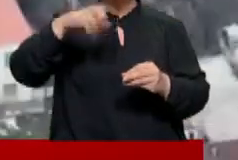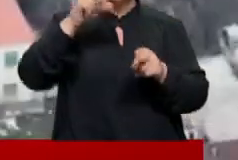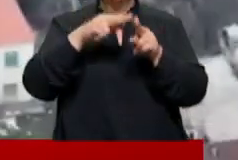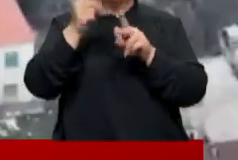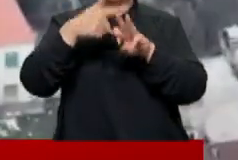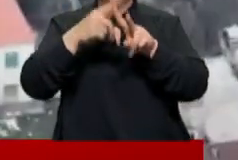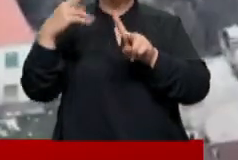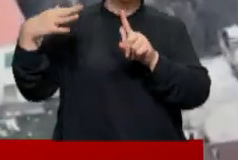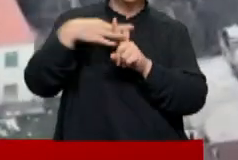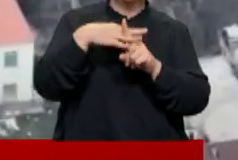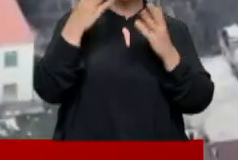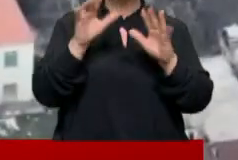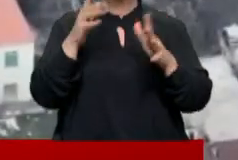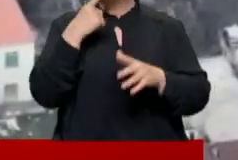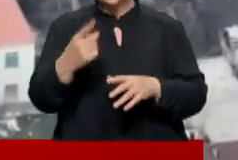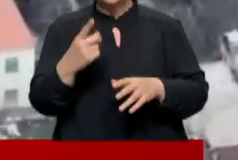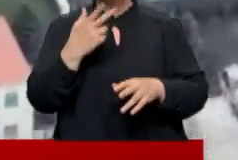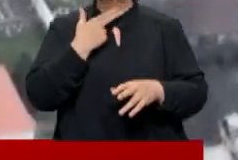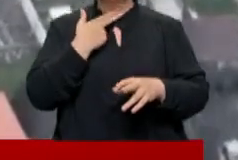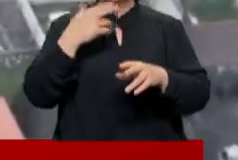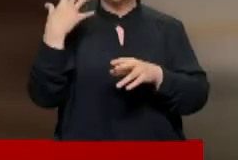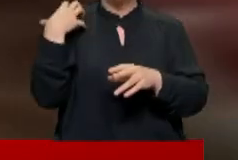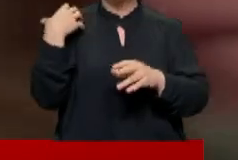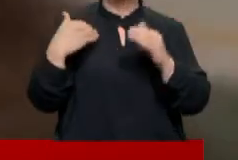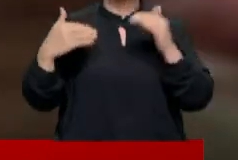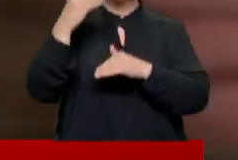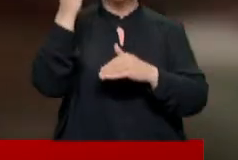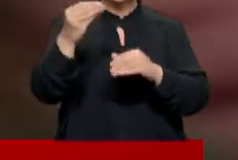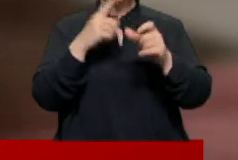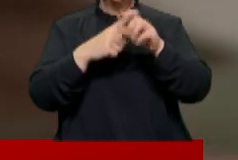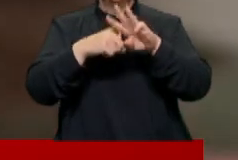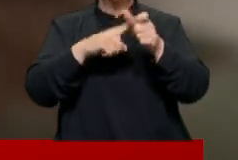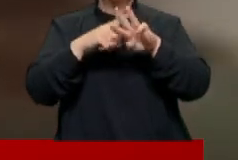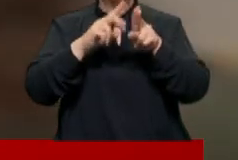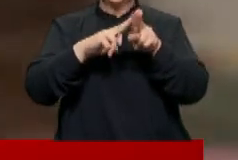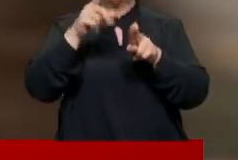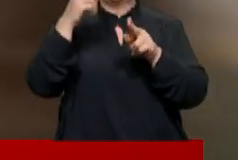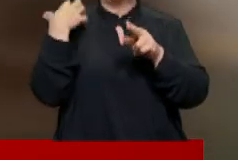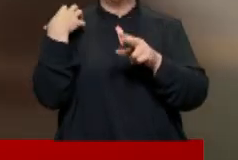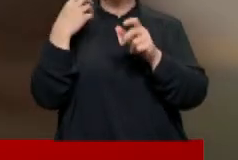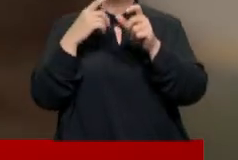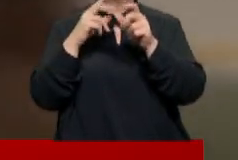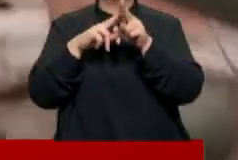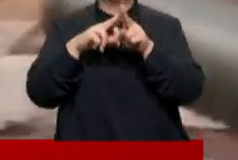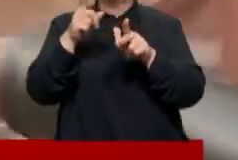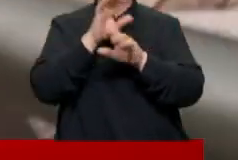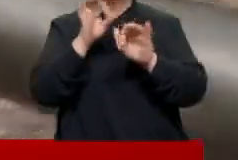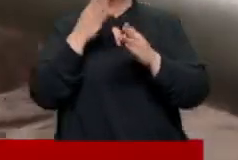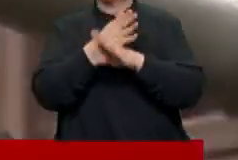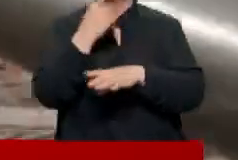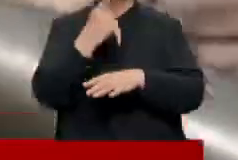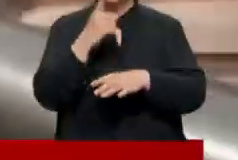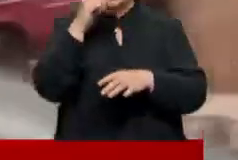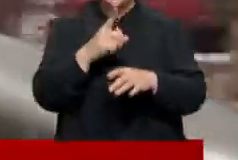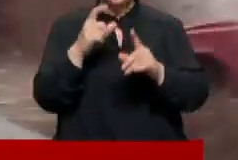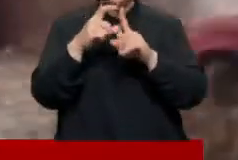Kiev'e saldırabileceğini söyledi. Rusya'nın kor general rütbesi verdiği Çeçen komutan Kadirov da bu iddiayı destekledi. İlk